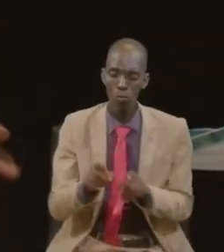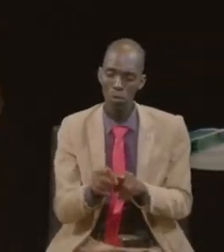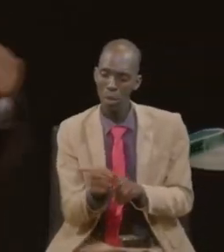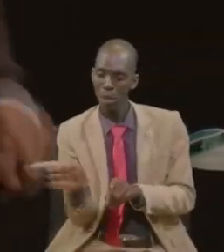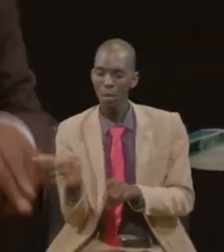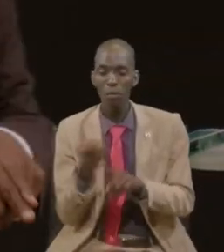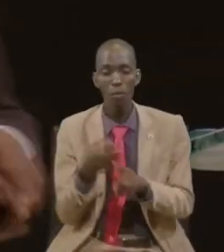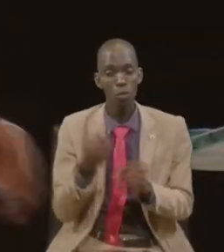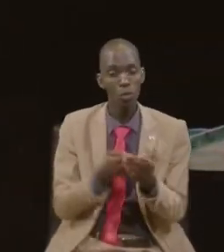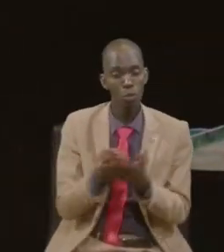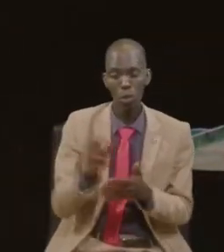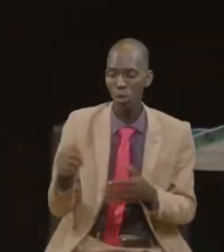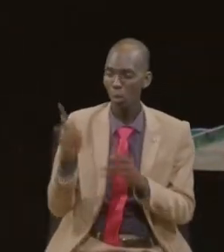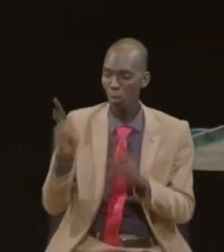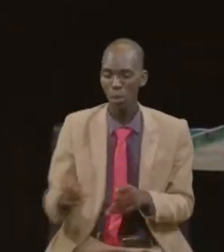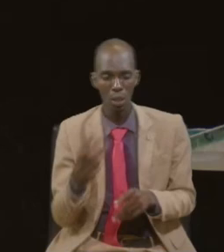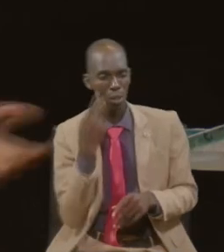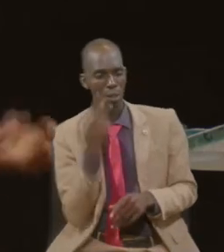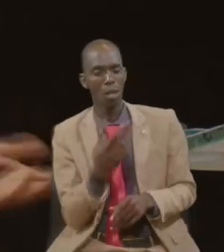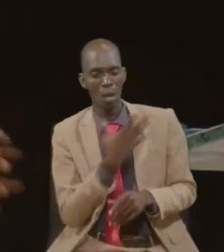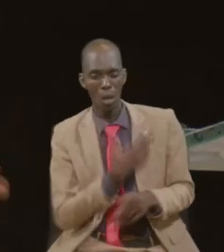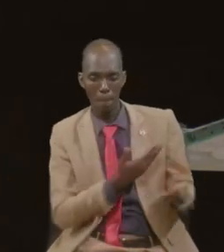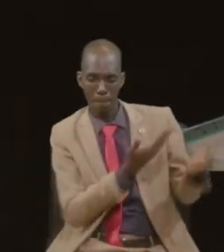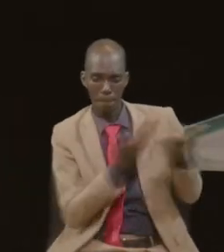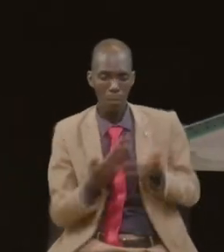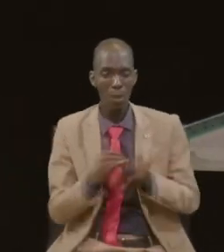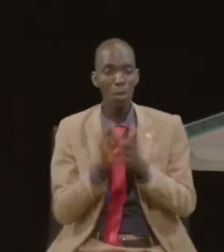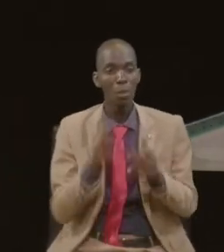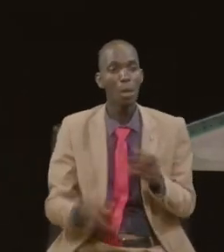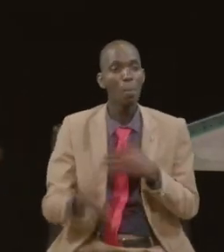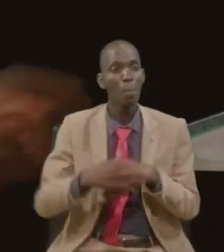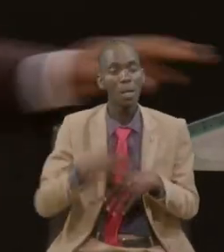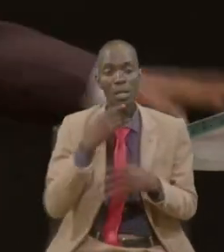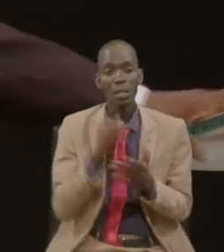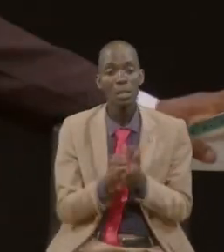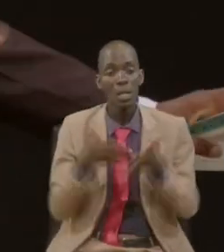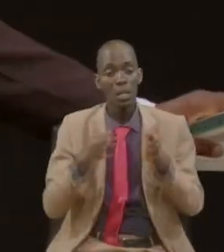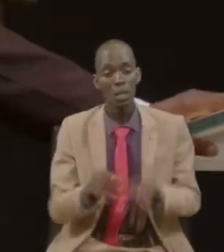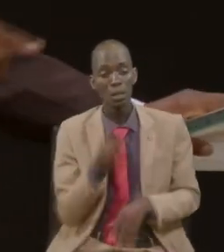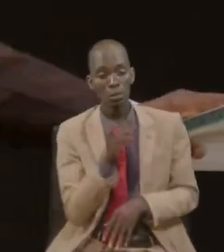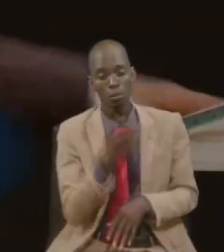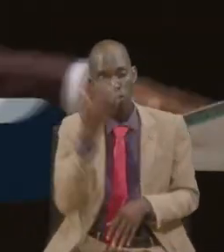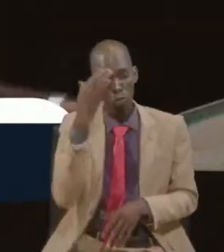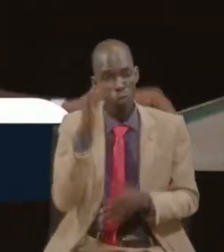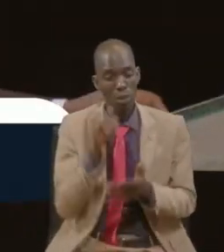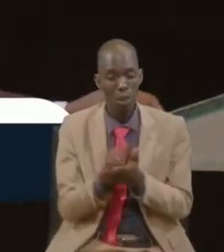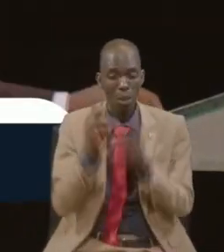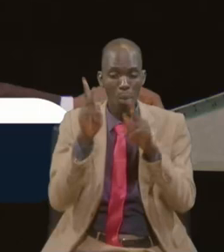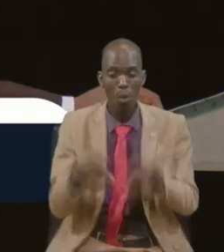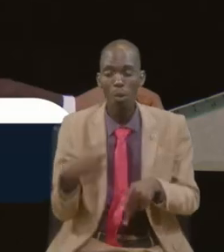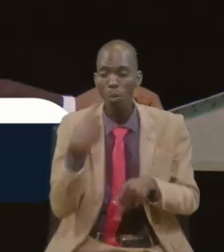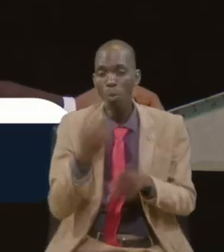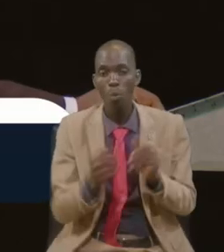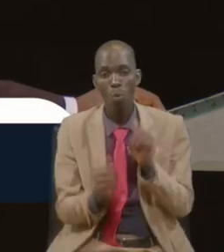si quelqu'un parmi vous s'est égaré loin de la vérité et qu'un autre l'y ramène, verset 20, qu'il sache